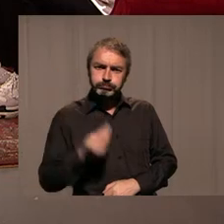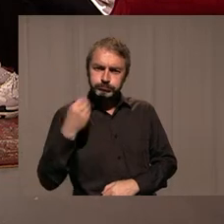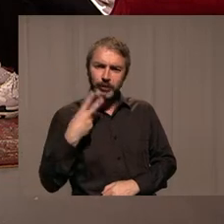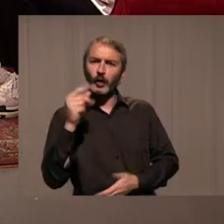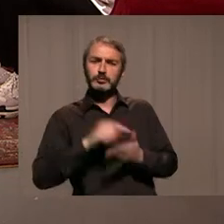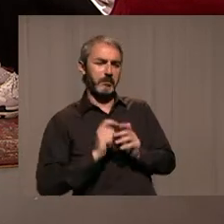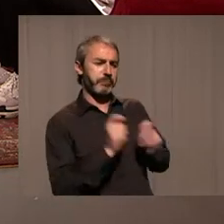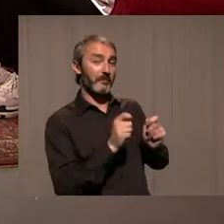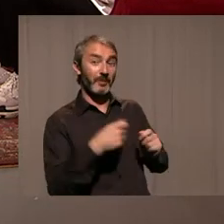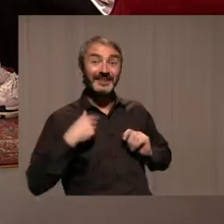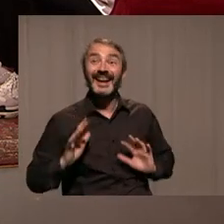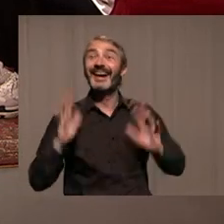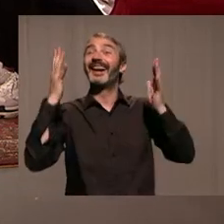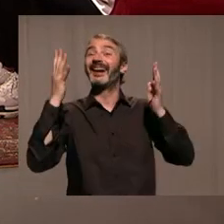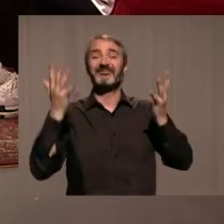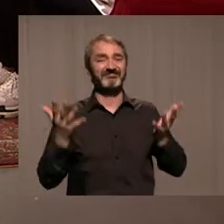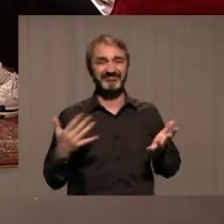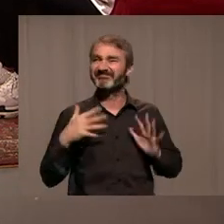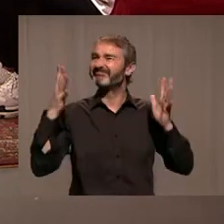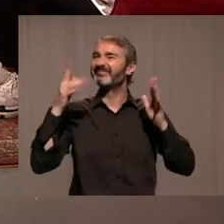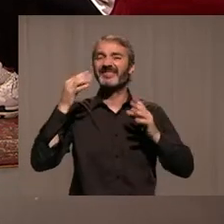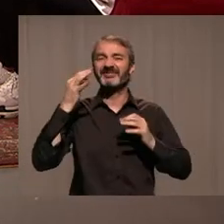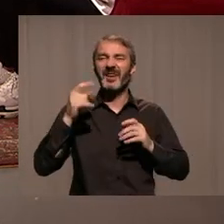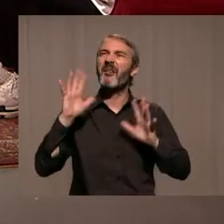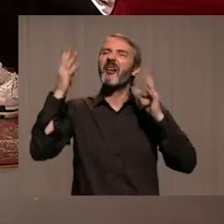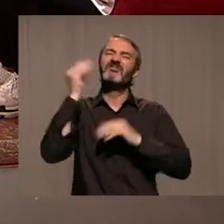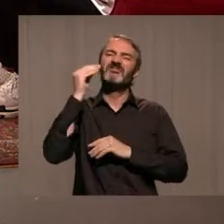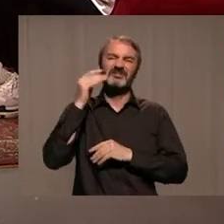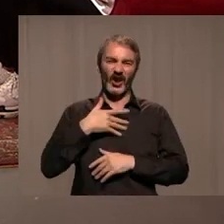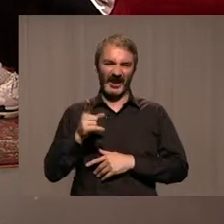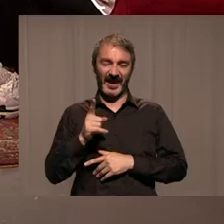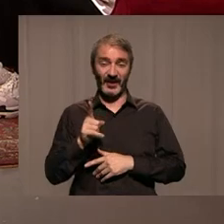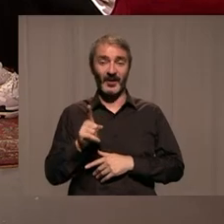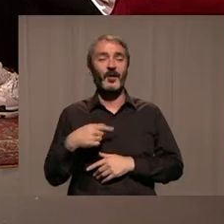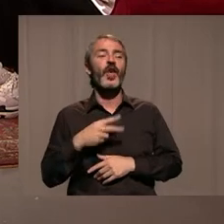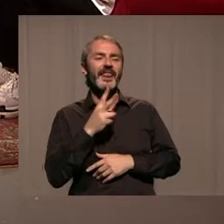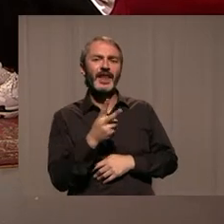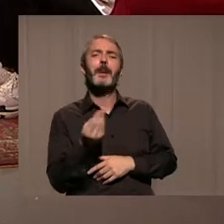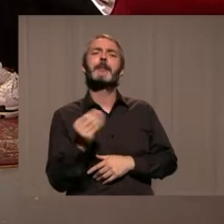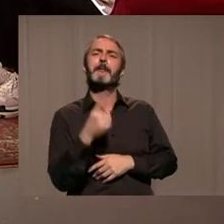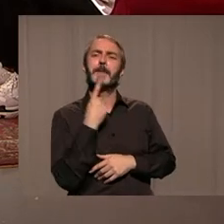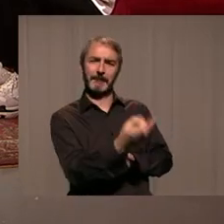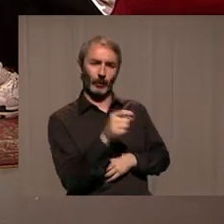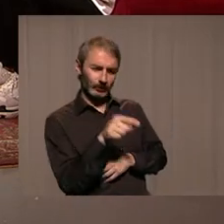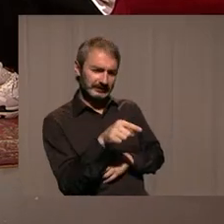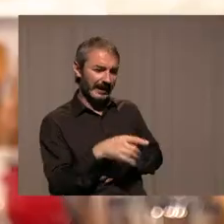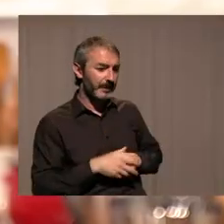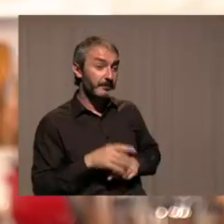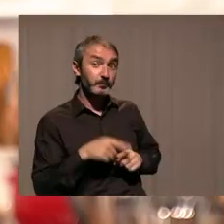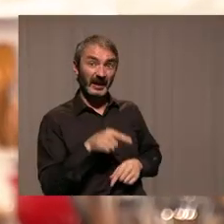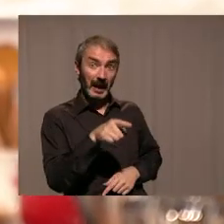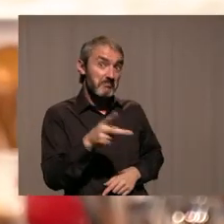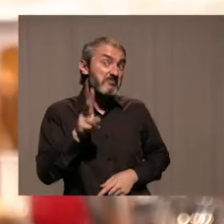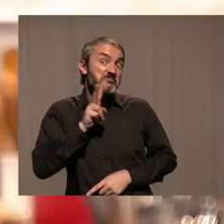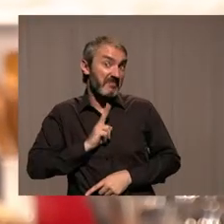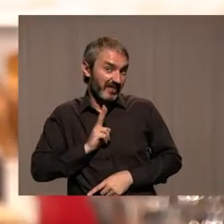Mira, t'aplaudiríem, però com que sonen aplaudiments pregravats, quedarà una mica trist, això, Clàudia. Però tinc una pregunta per tu, perquè aquí em